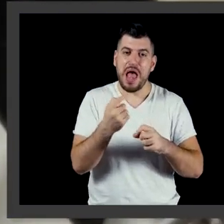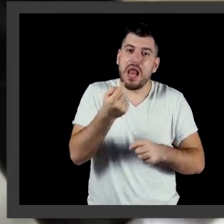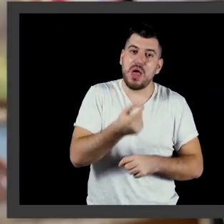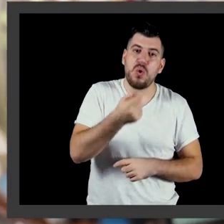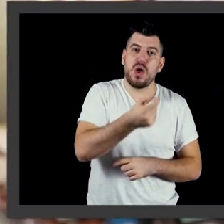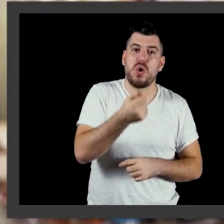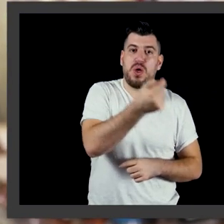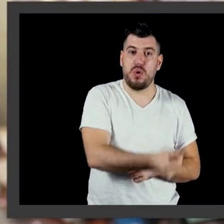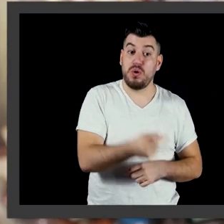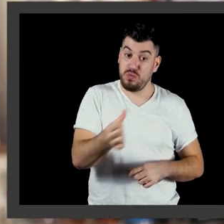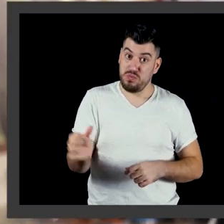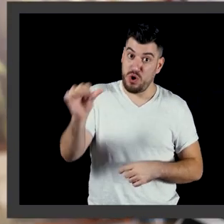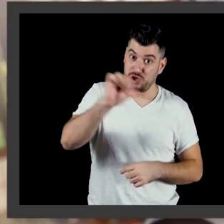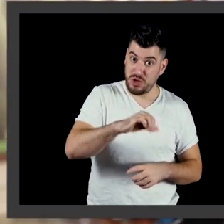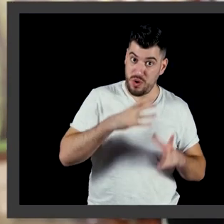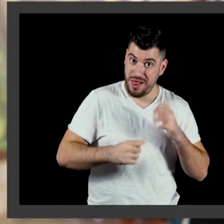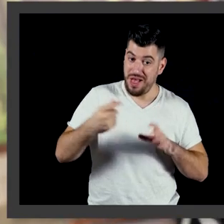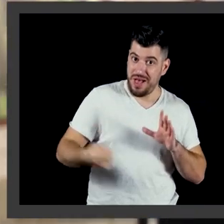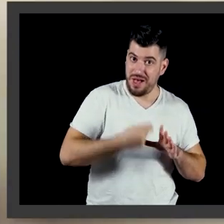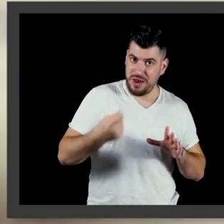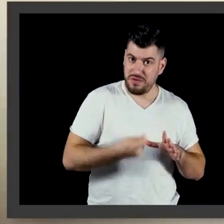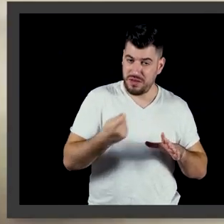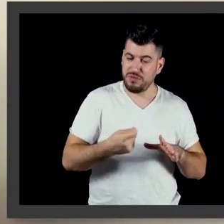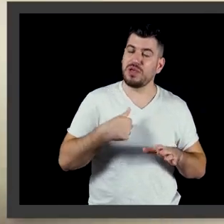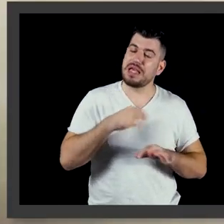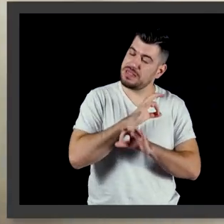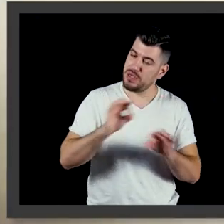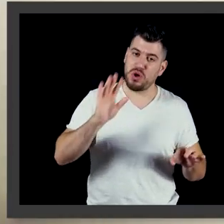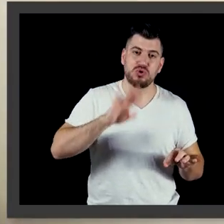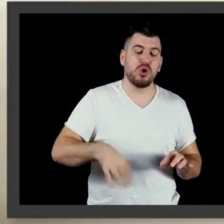γάλα, ανακατεύω και σίγουρα δεν θα έχω στο τέλος γουρουμπαλάκια.